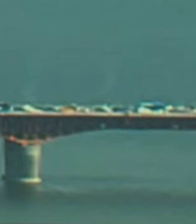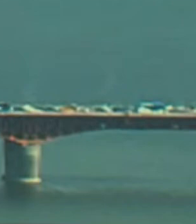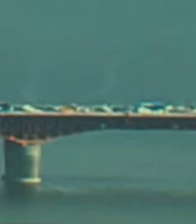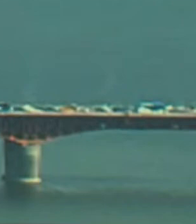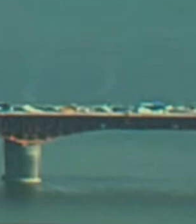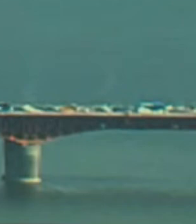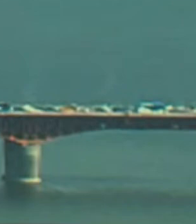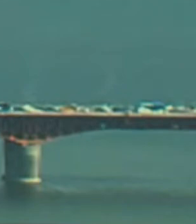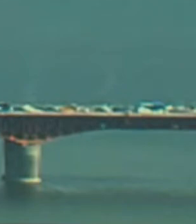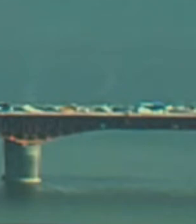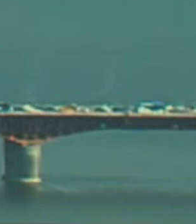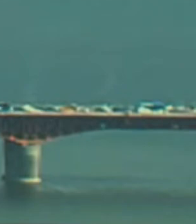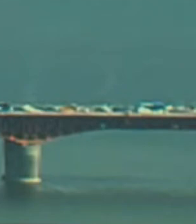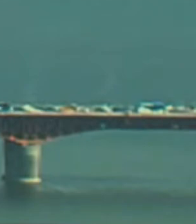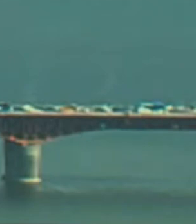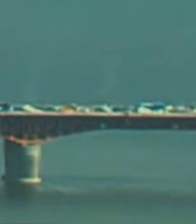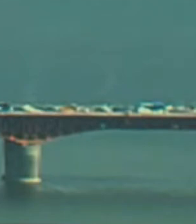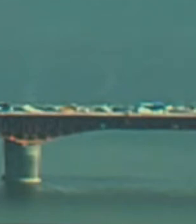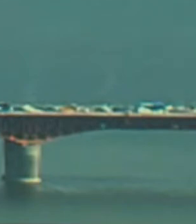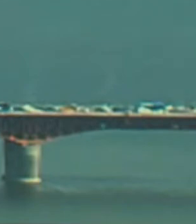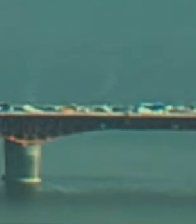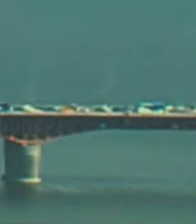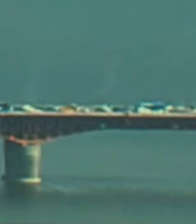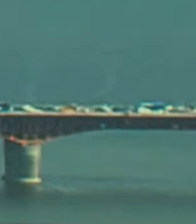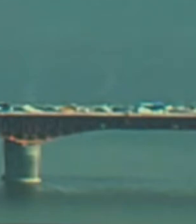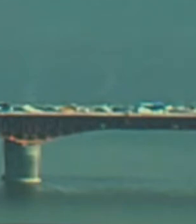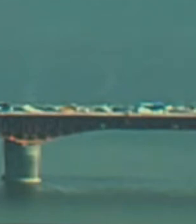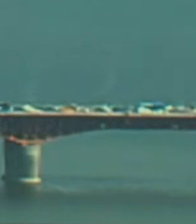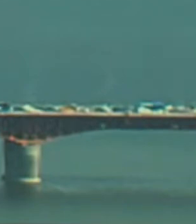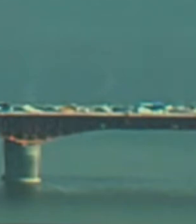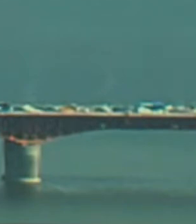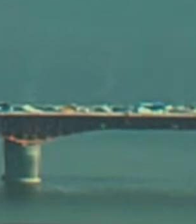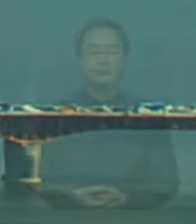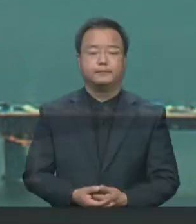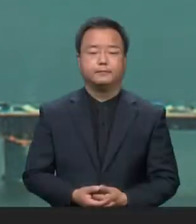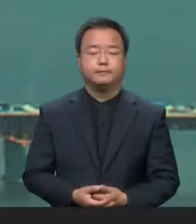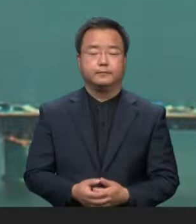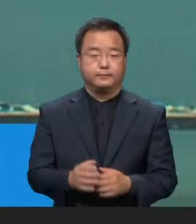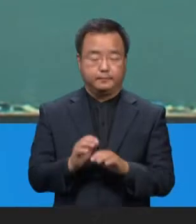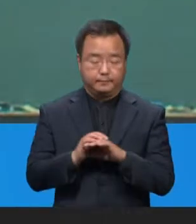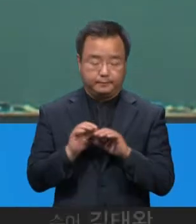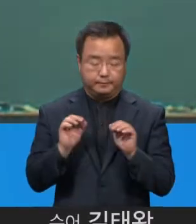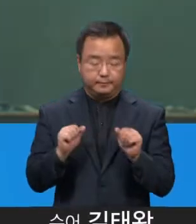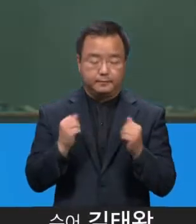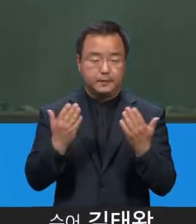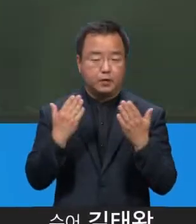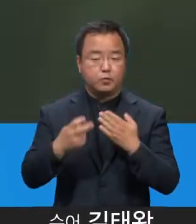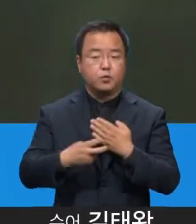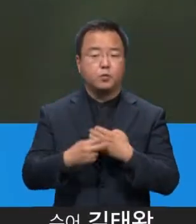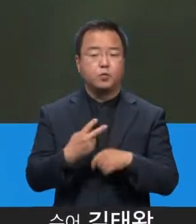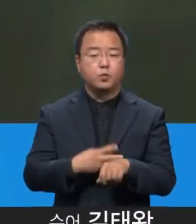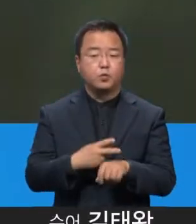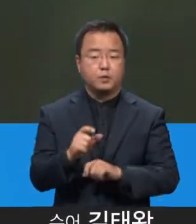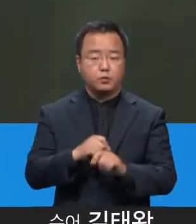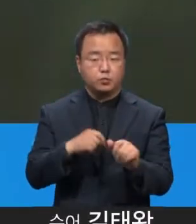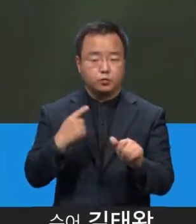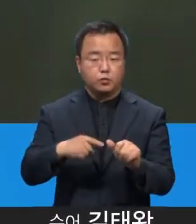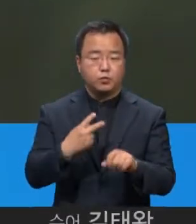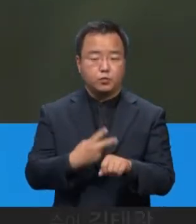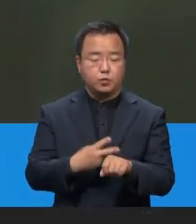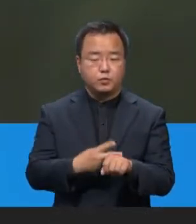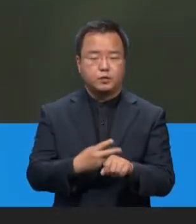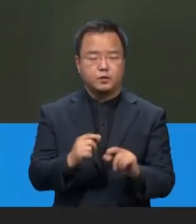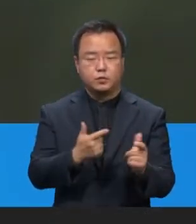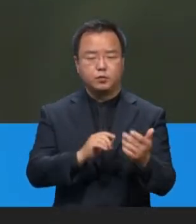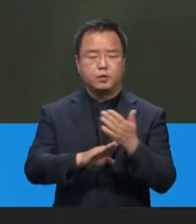시청자 여러분 안녕하십니까 보건교사 와 특수학교 교사의 이어서 오늘 부터는 30세 미만의 초등 저학년